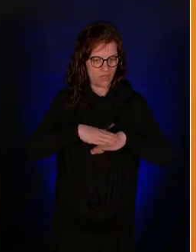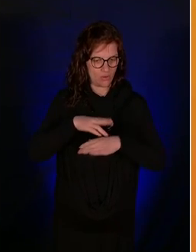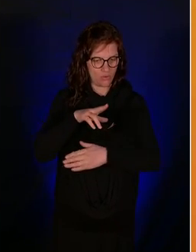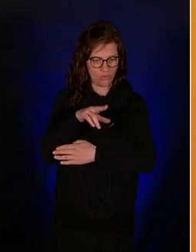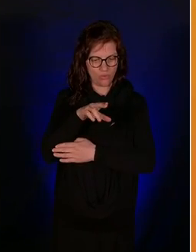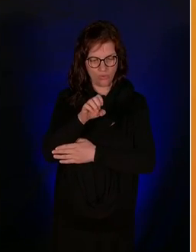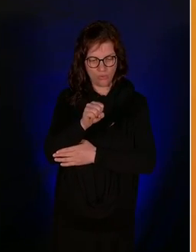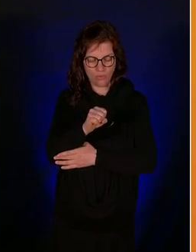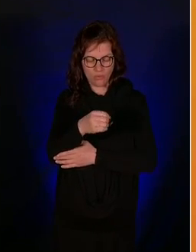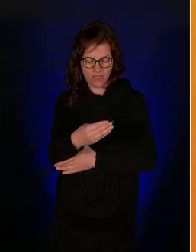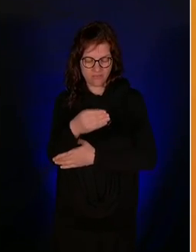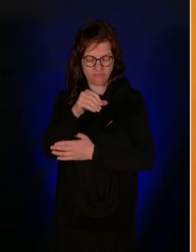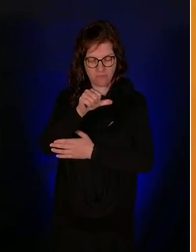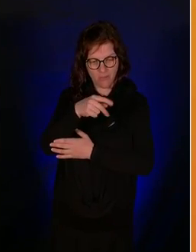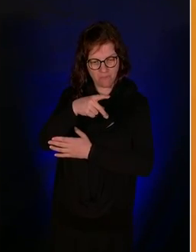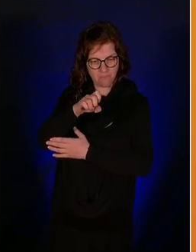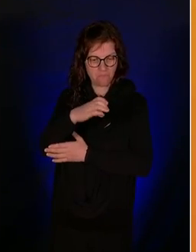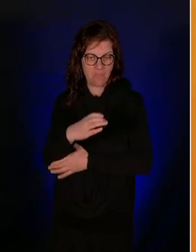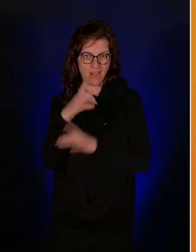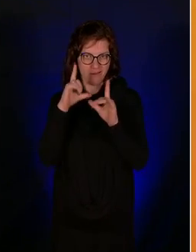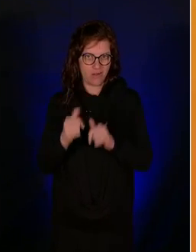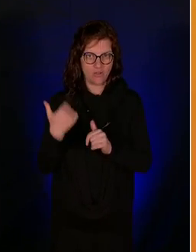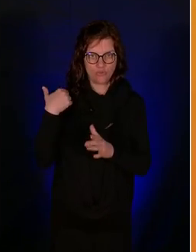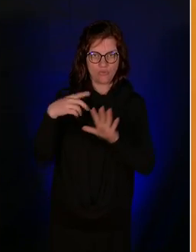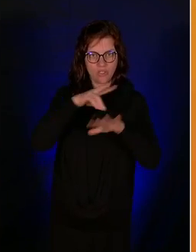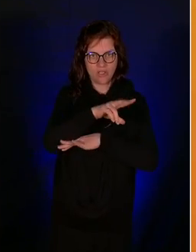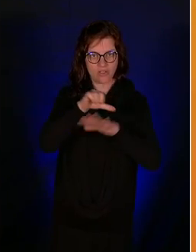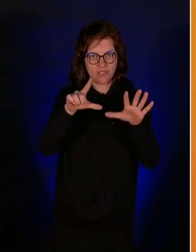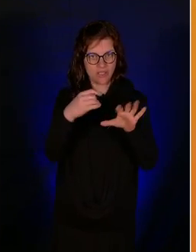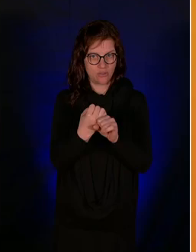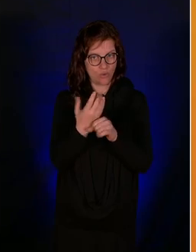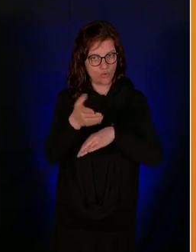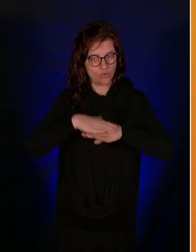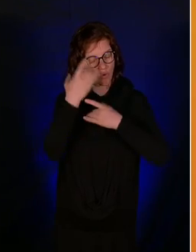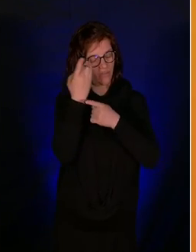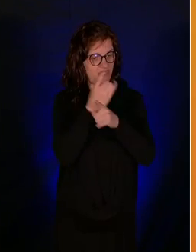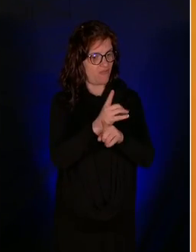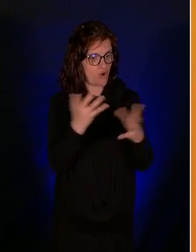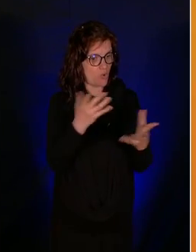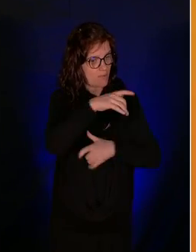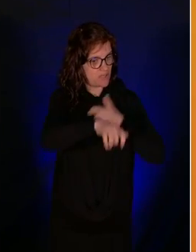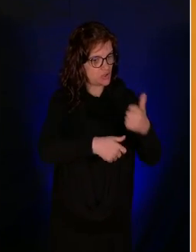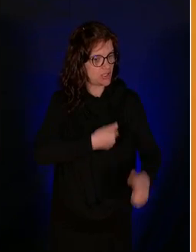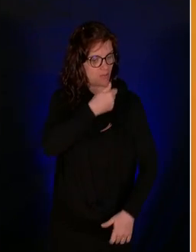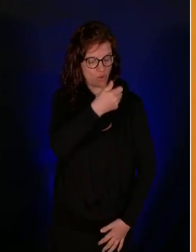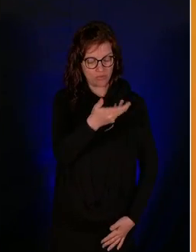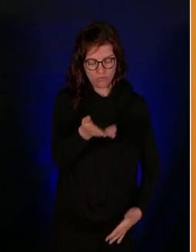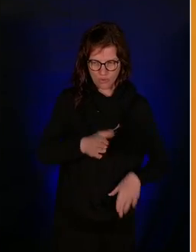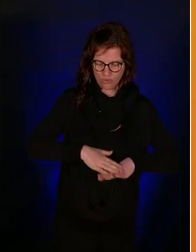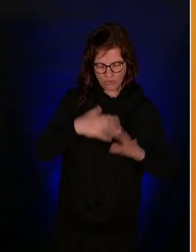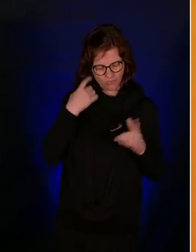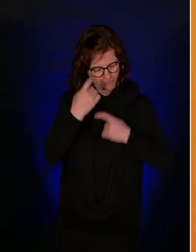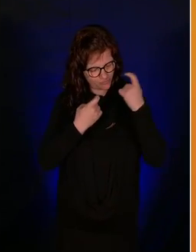qui existe depuis 37 ans et qui défend principalement des indépendants. Mais après vraie réflexion, je me suis dit que j'avais quand même beaucoup de choses à